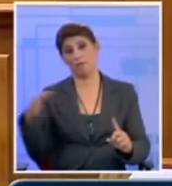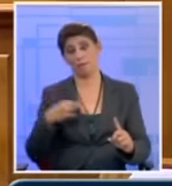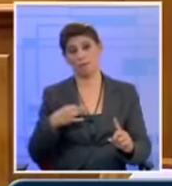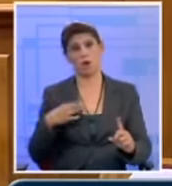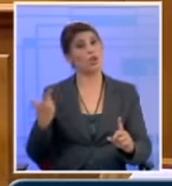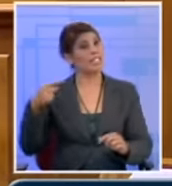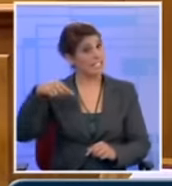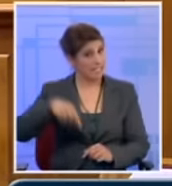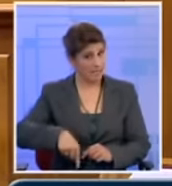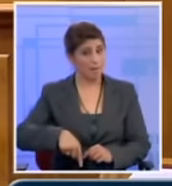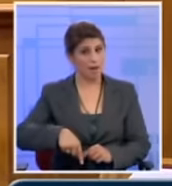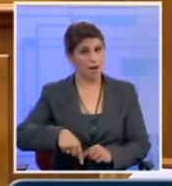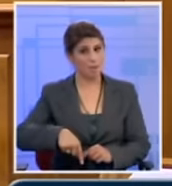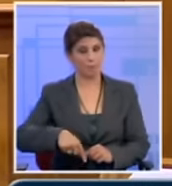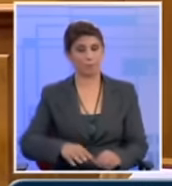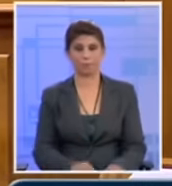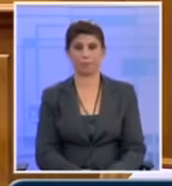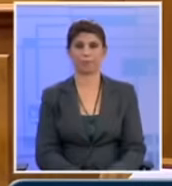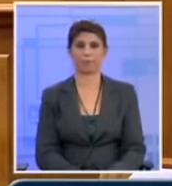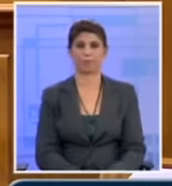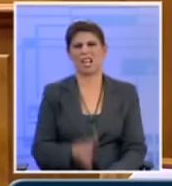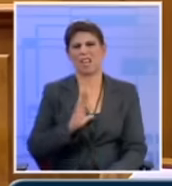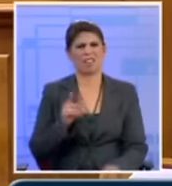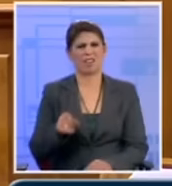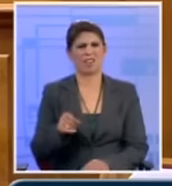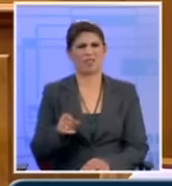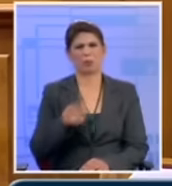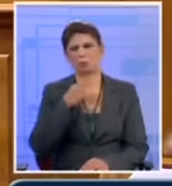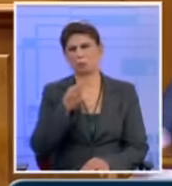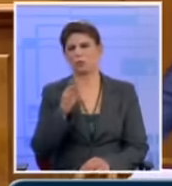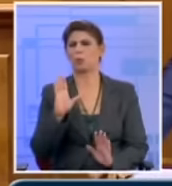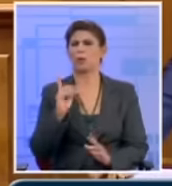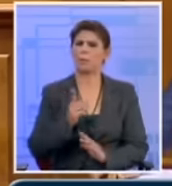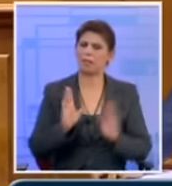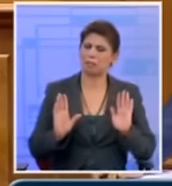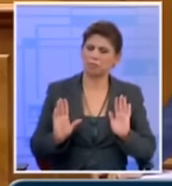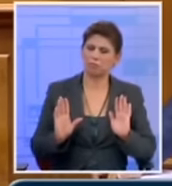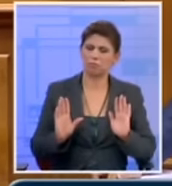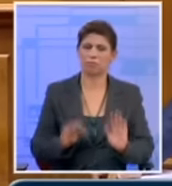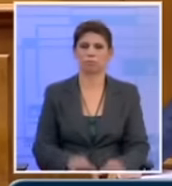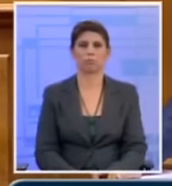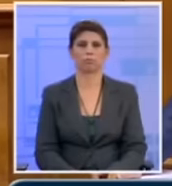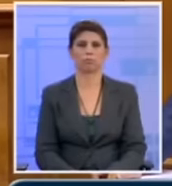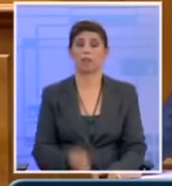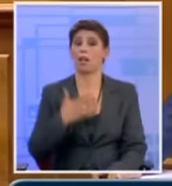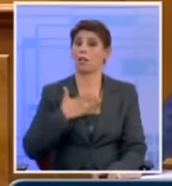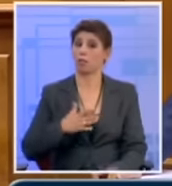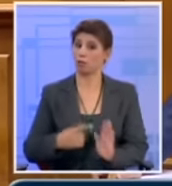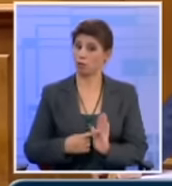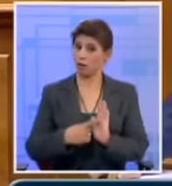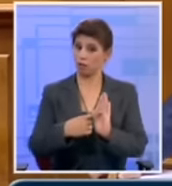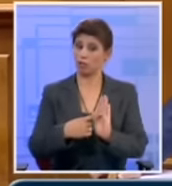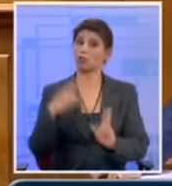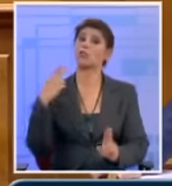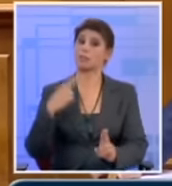Στο ότι σήμερα, και δεν θέλω αυτό να το σχολιάσω ούτε να το επικρίνω ίσα-ίσα, θέλω να το αναδείξω